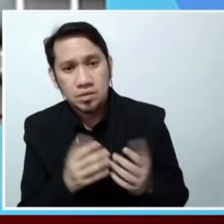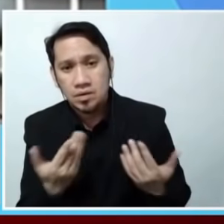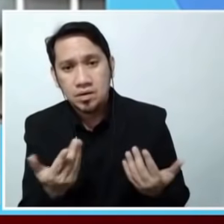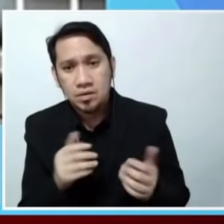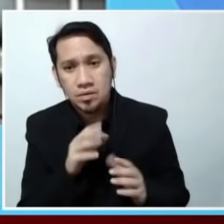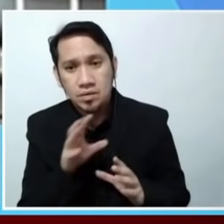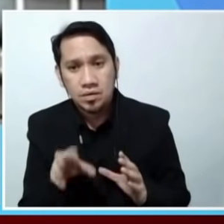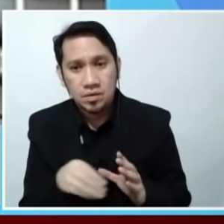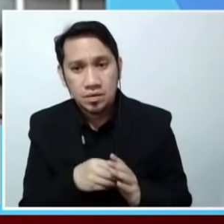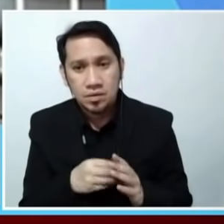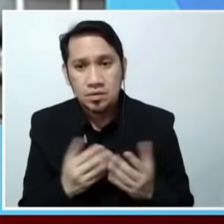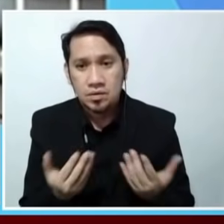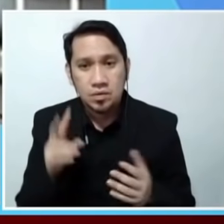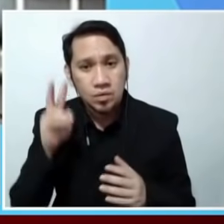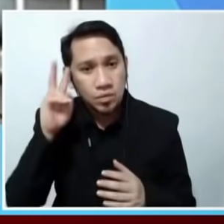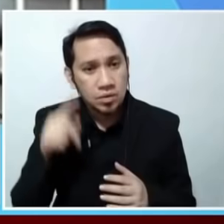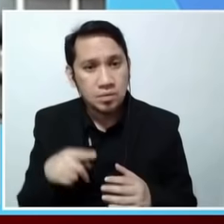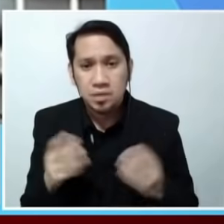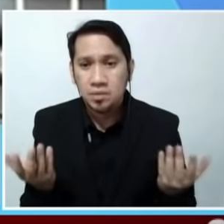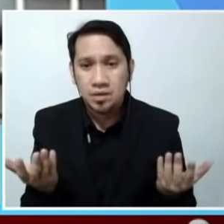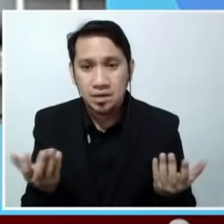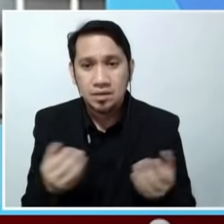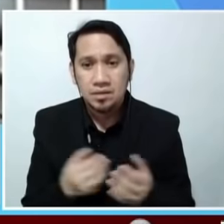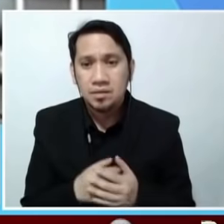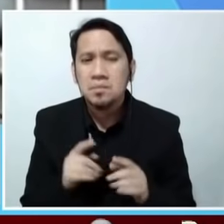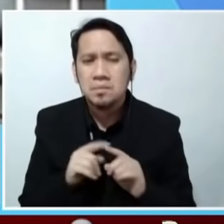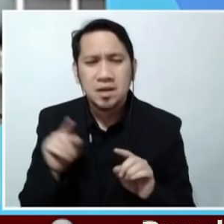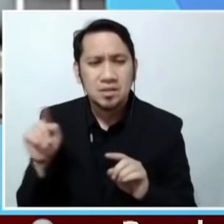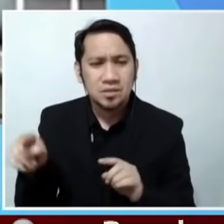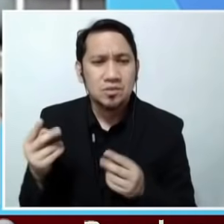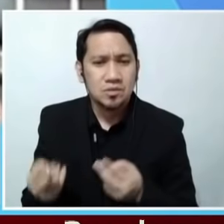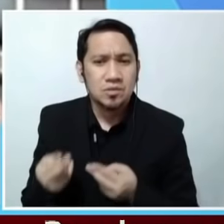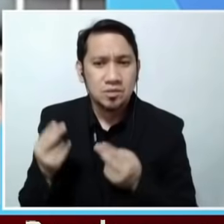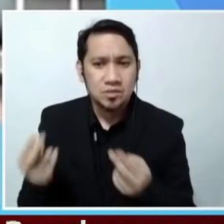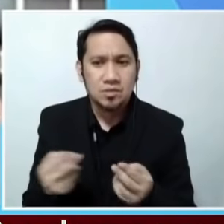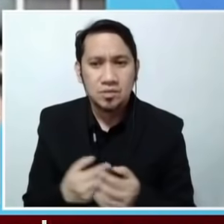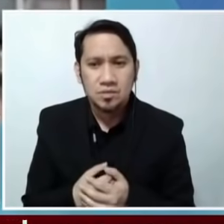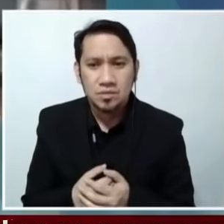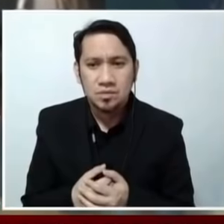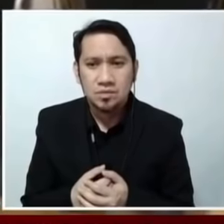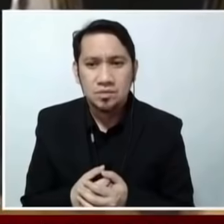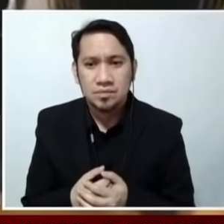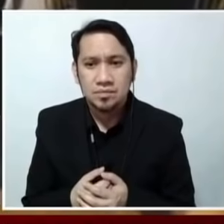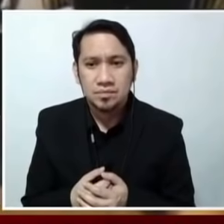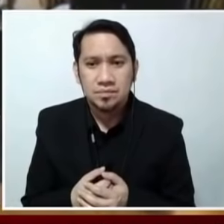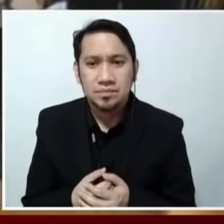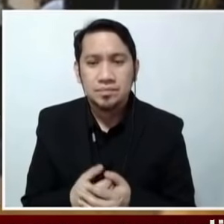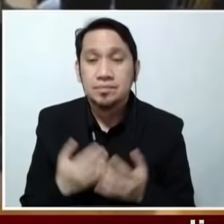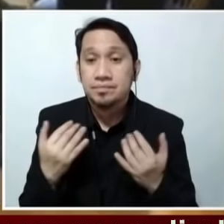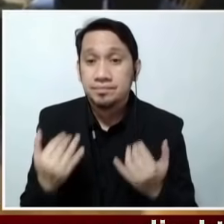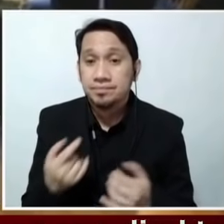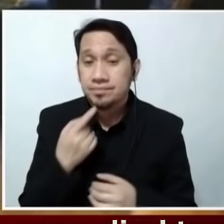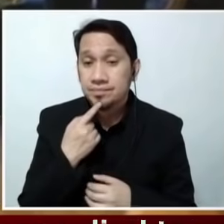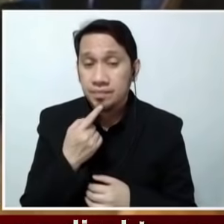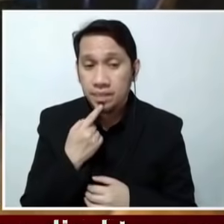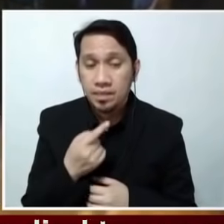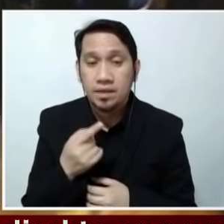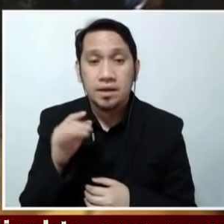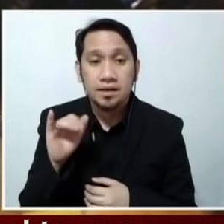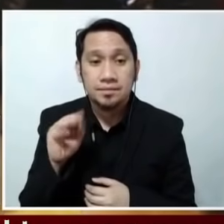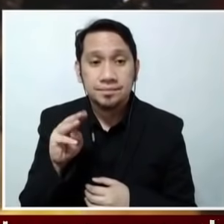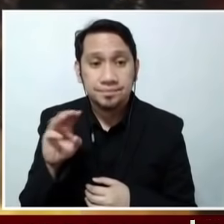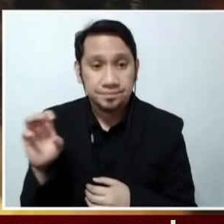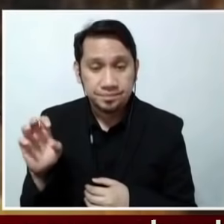pagbira, wala akong vice president. Eh basta pumila ka na, ako'y hindi natatakbo. Inamin din ni Senator Amy